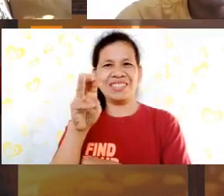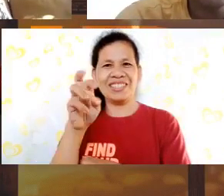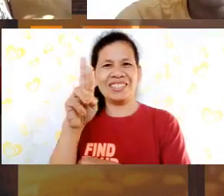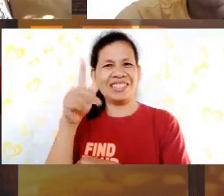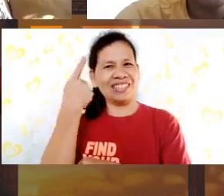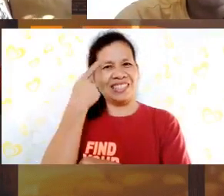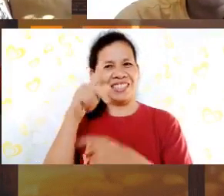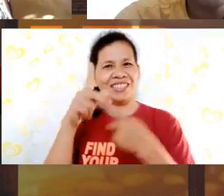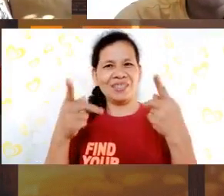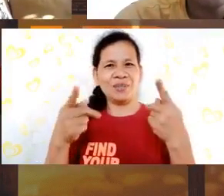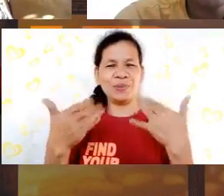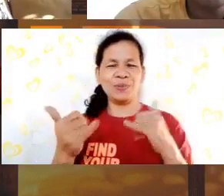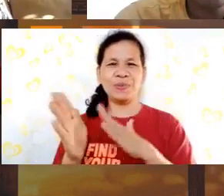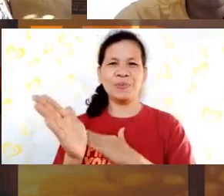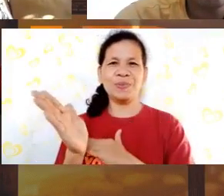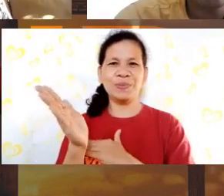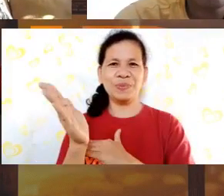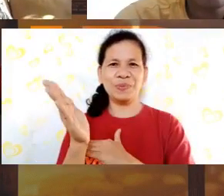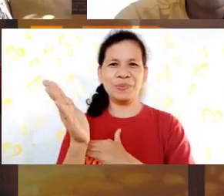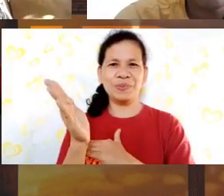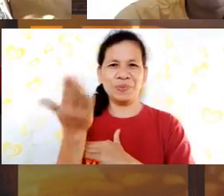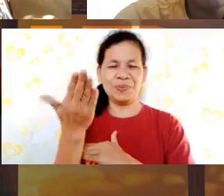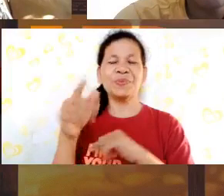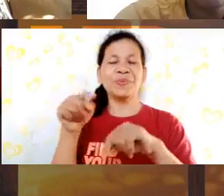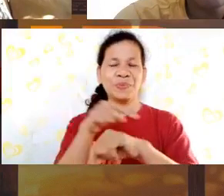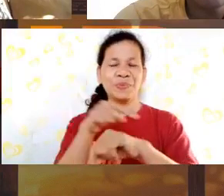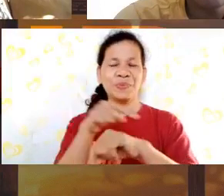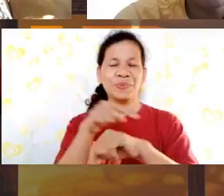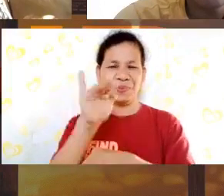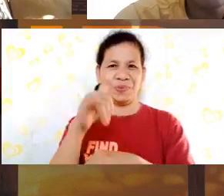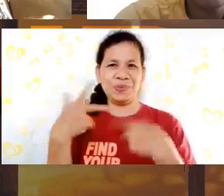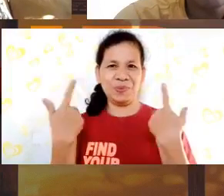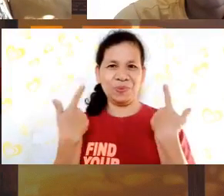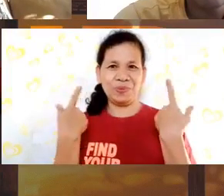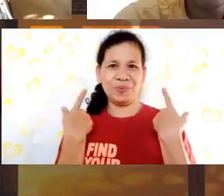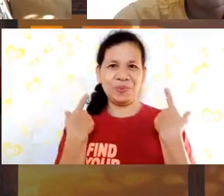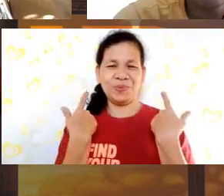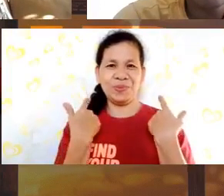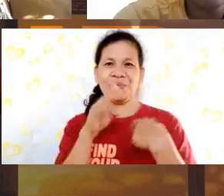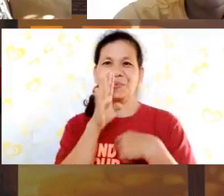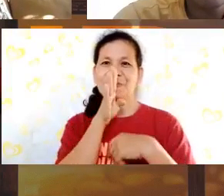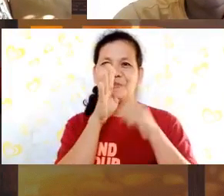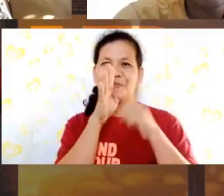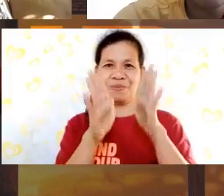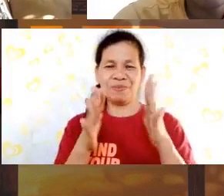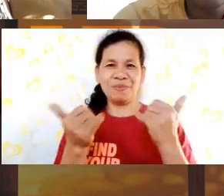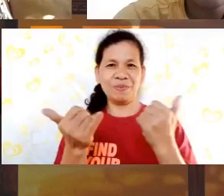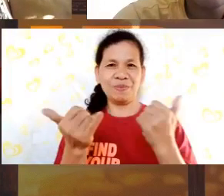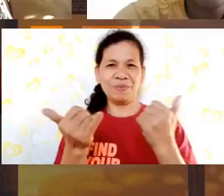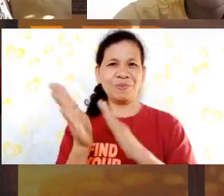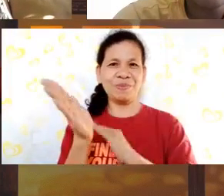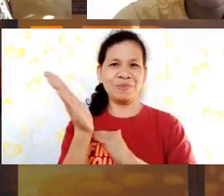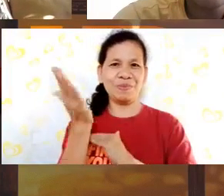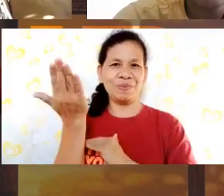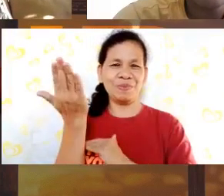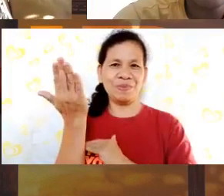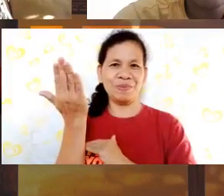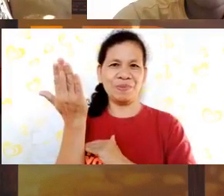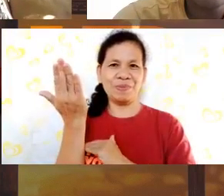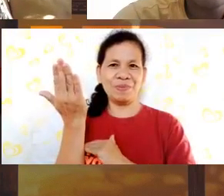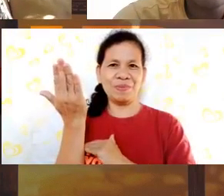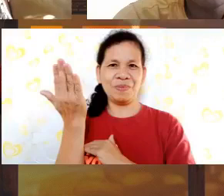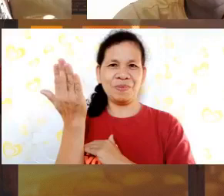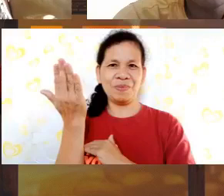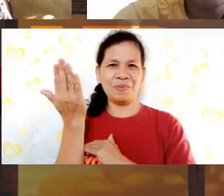presensya ngayong umaga, lalagit sa iyong ginampanan na pagiging mensahero ng ating Maladis ngayong umaga. At ang amin